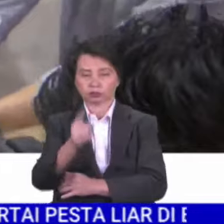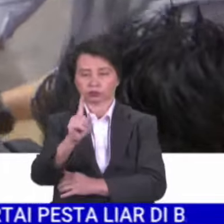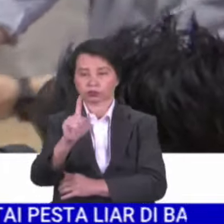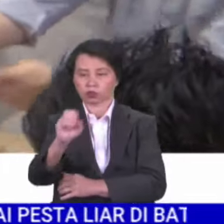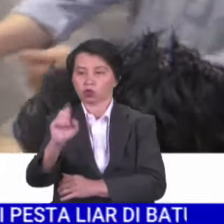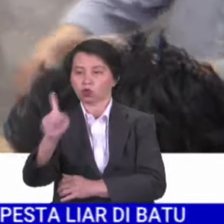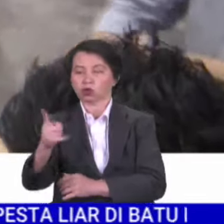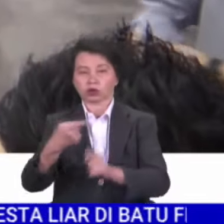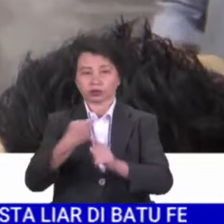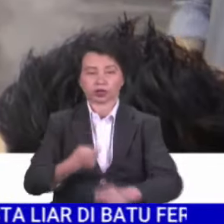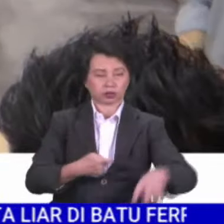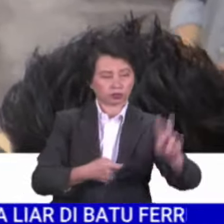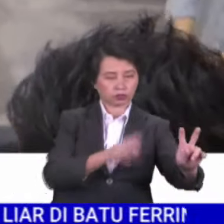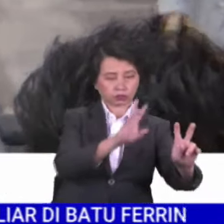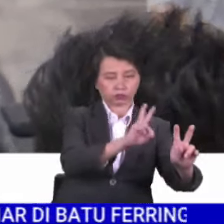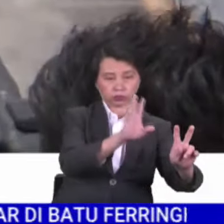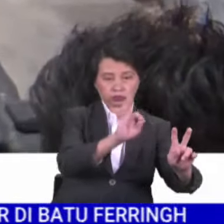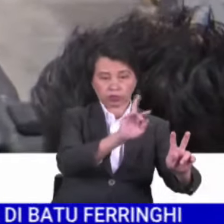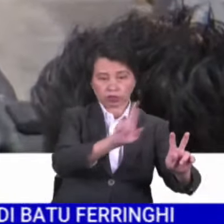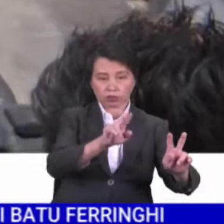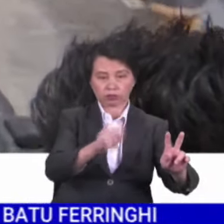23,101 daripada